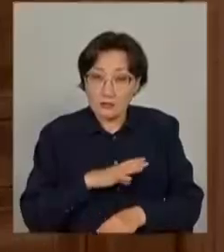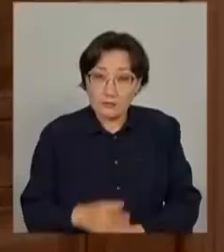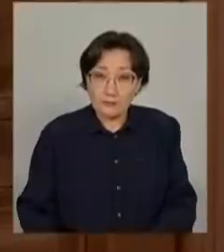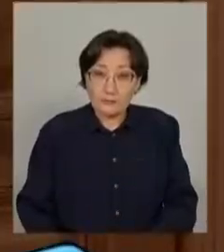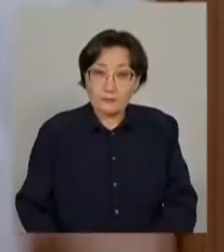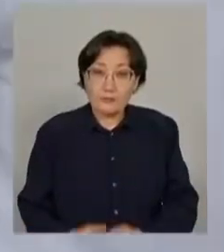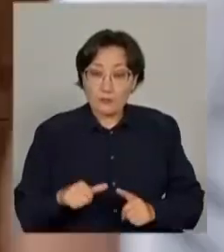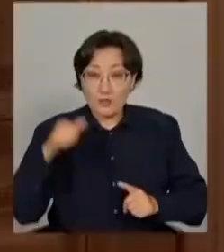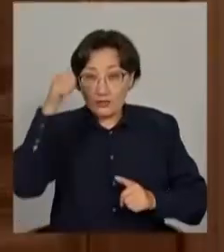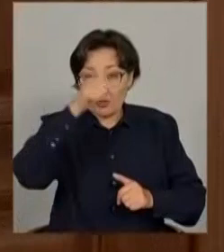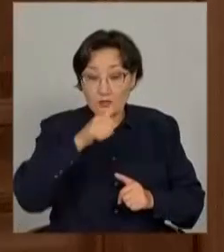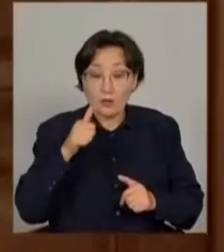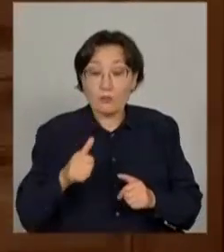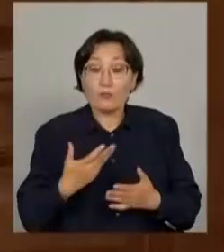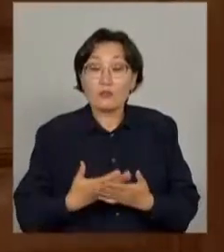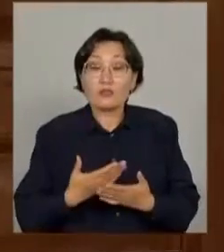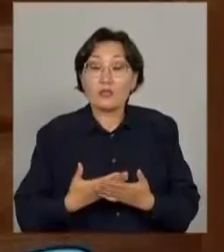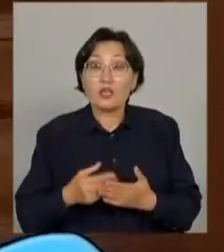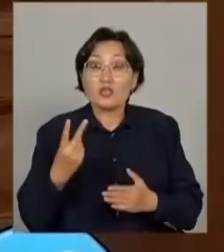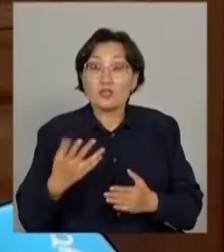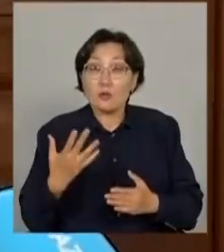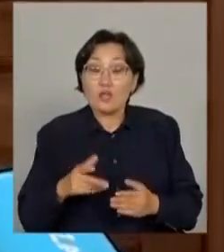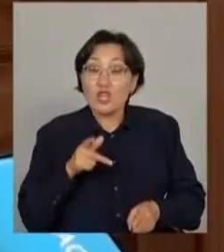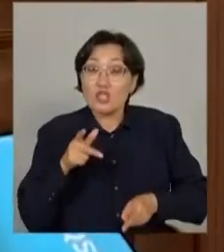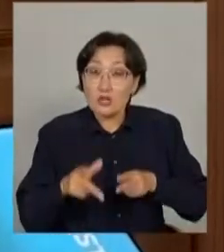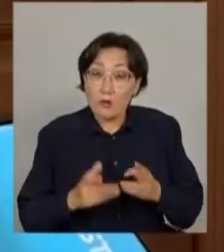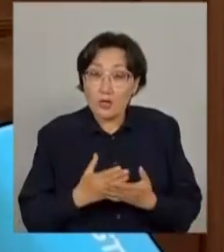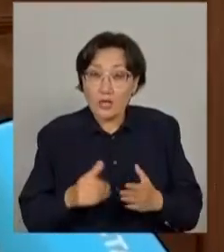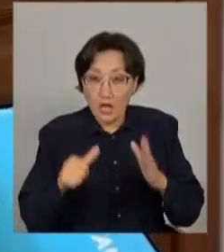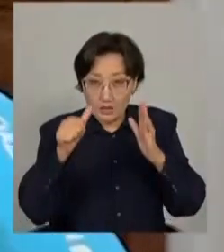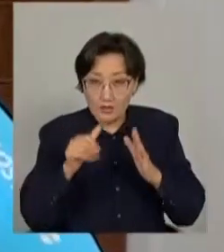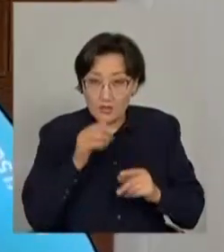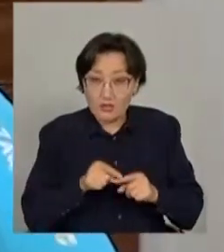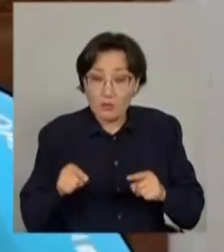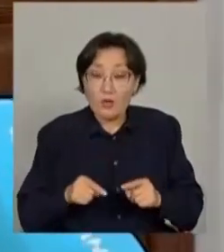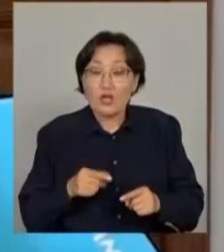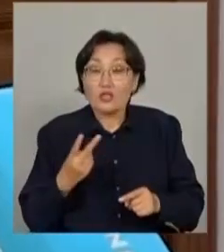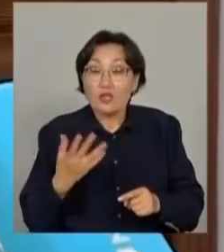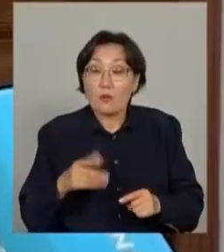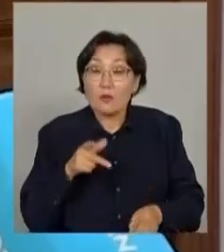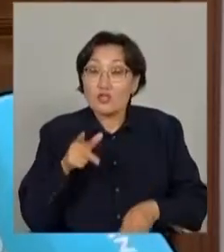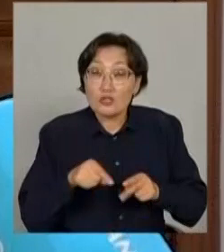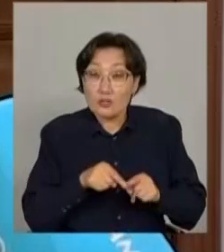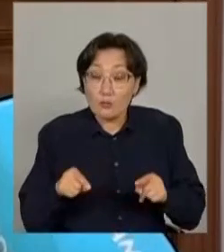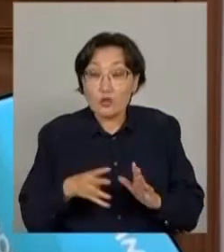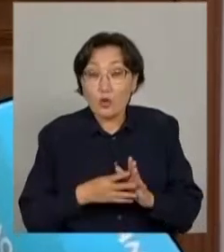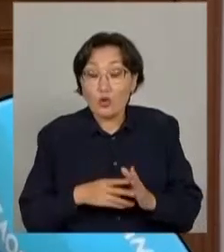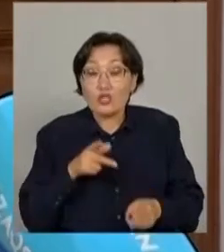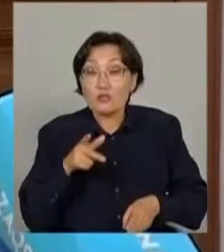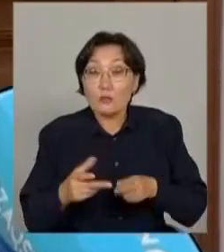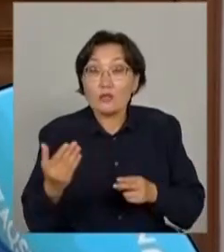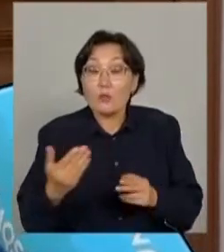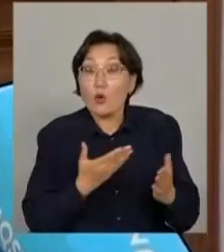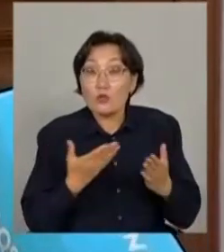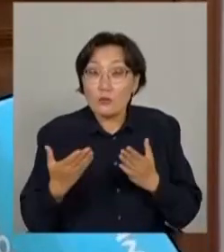Биылғы жылдың өзінде мысалға мынау 25 шағым түскен 6 айға. 25 шағымның ішінде 9-ы, мынаны қараңыздар, мен сіздерге